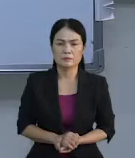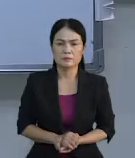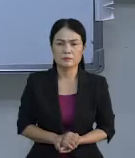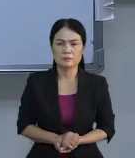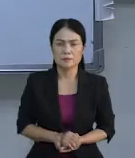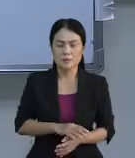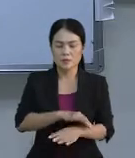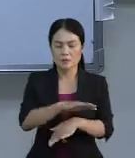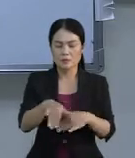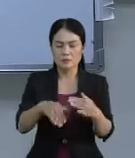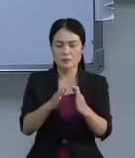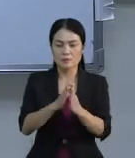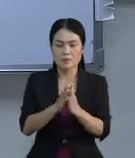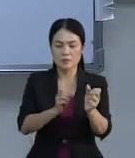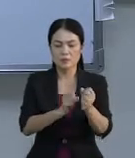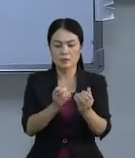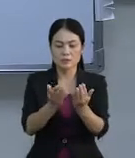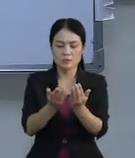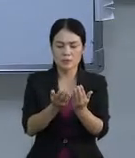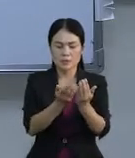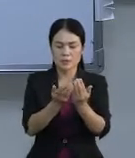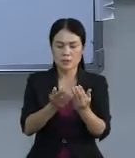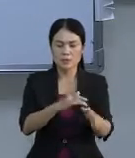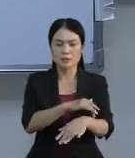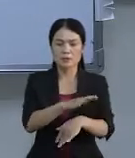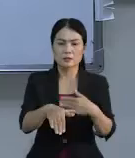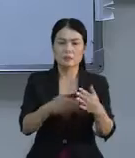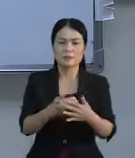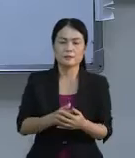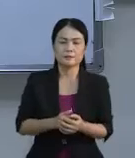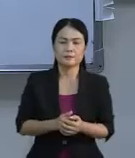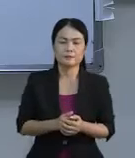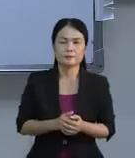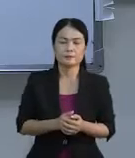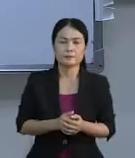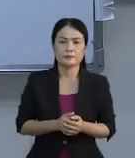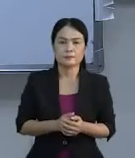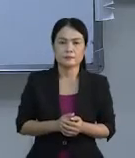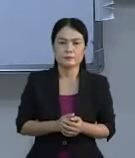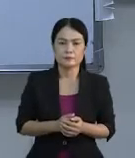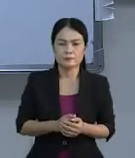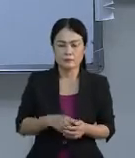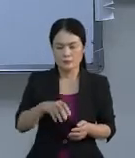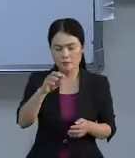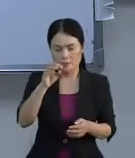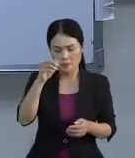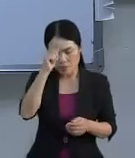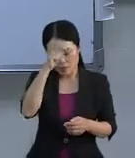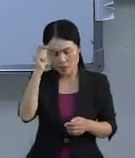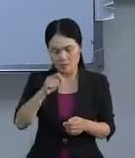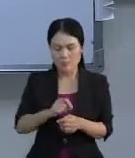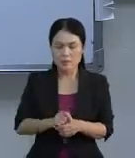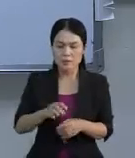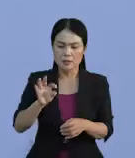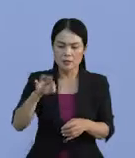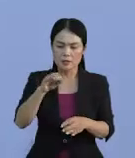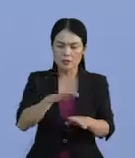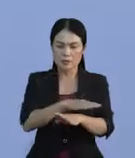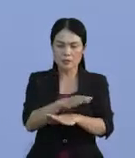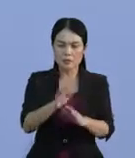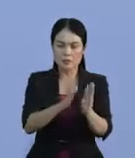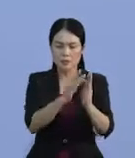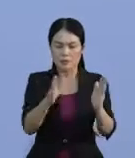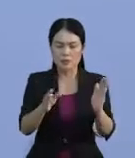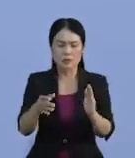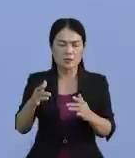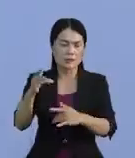តោះអរគុណចឹងយើងចាប់តាមអានទាំងអស់គ្នារឿងចាបស្រុកនិងចាបព្រៃកាល